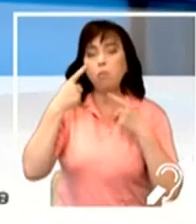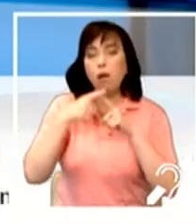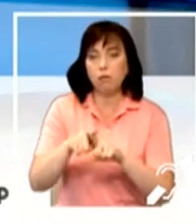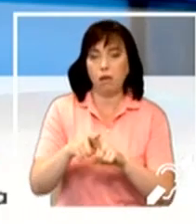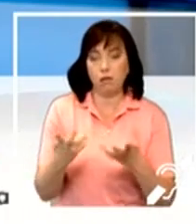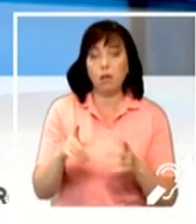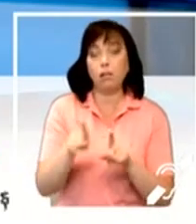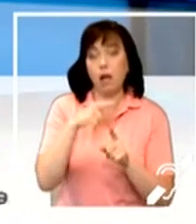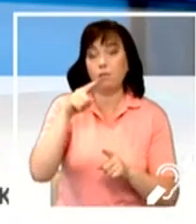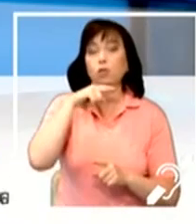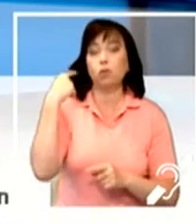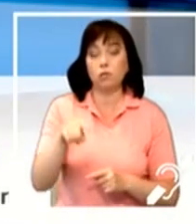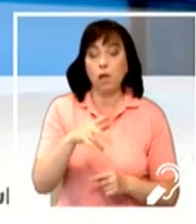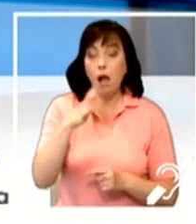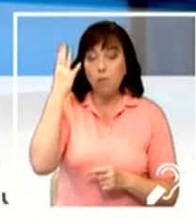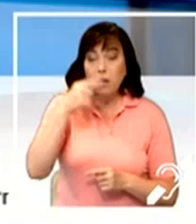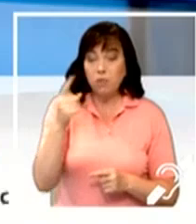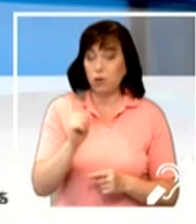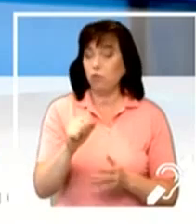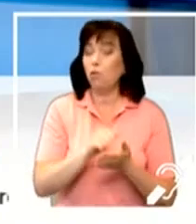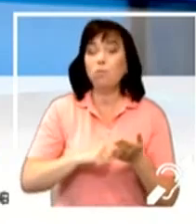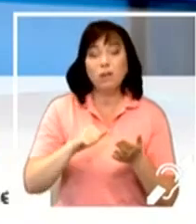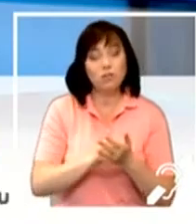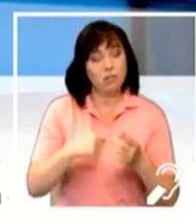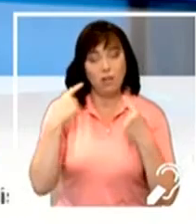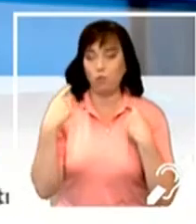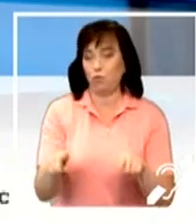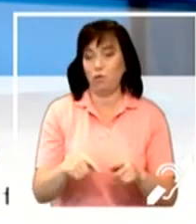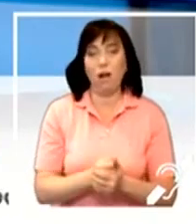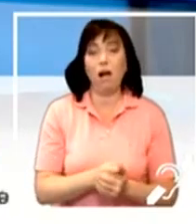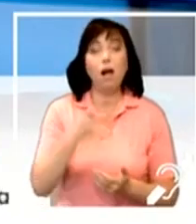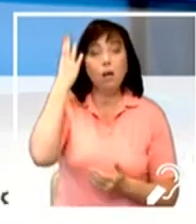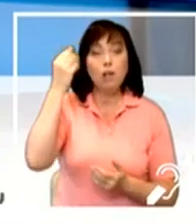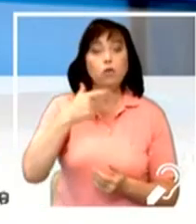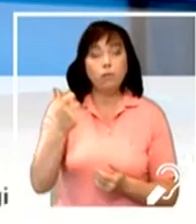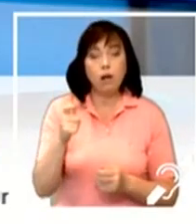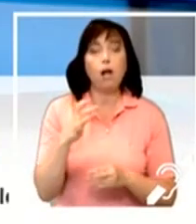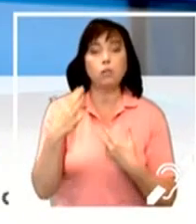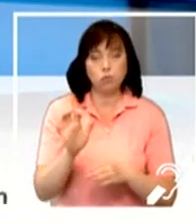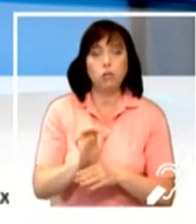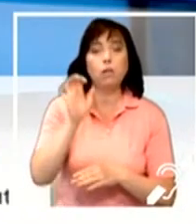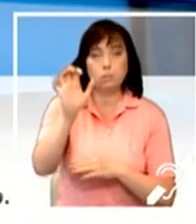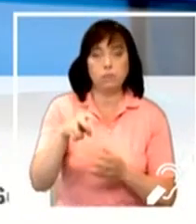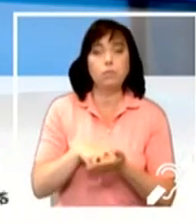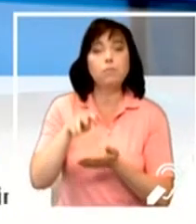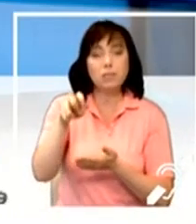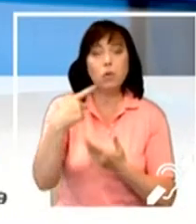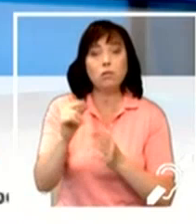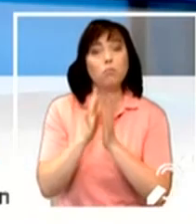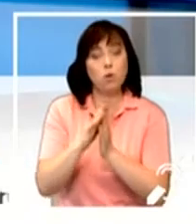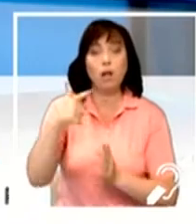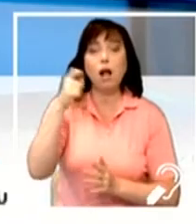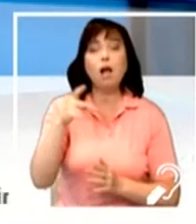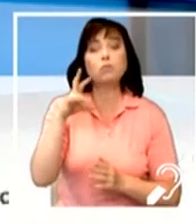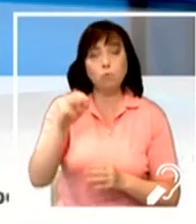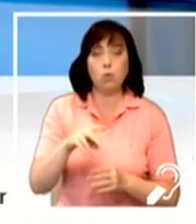susține furnizorul rus. Chișinăul spune însă că motivația ar fi alta. Moldova Gaz a trimis deja o scrisoare prin care cere